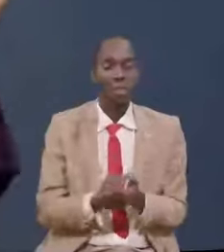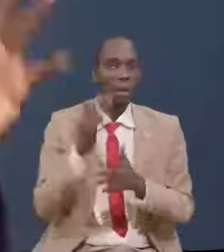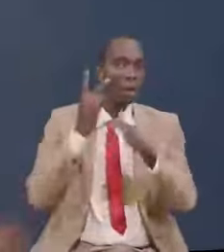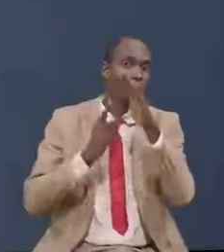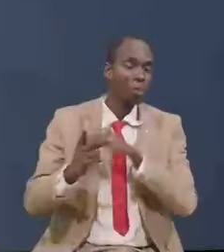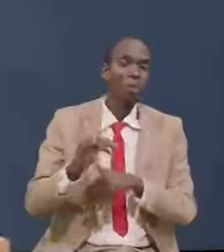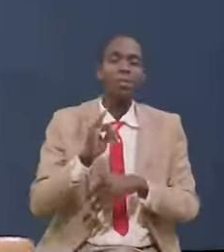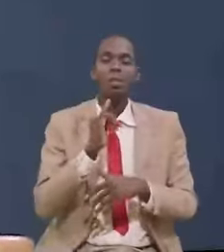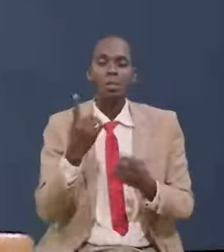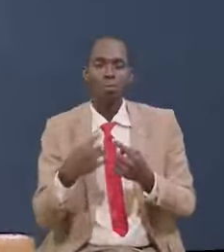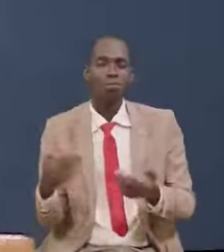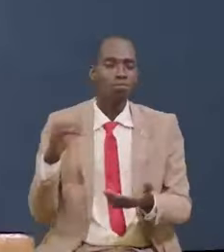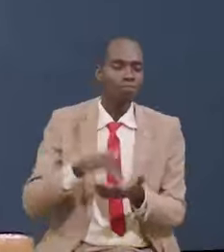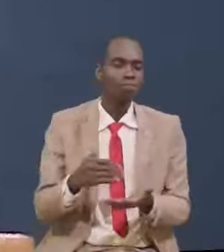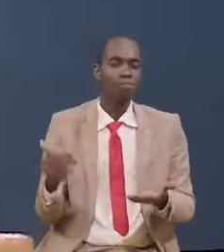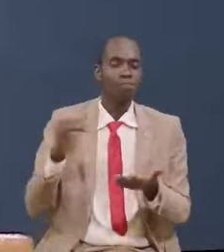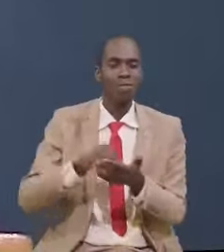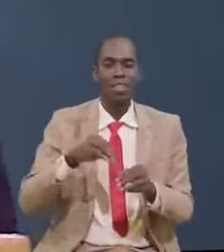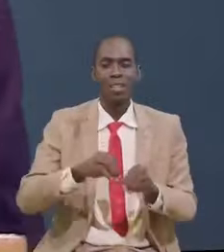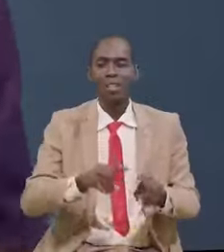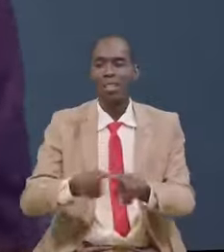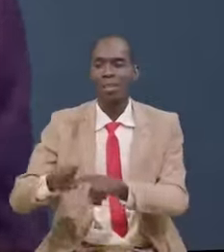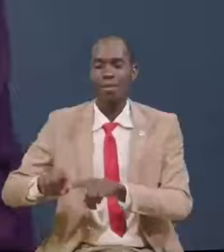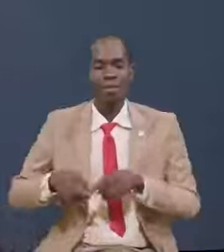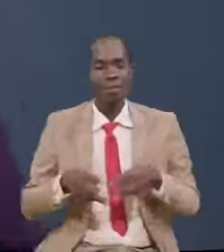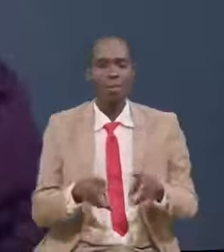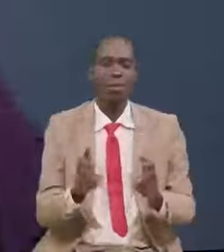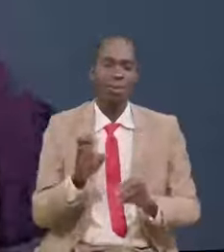cette prophétie a continué à être répétée de différentes manières.